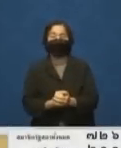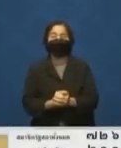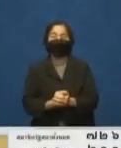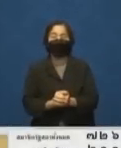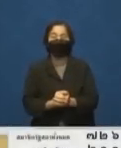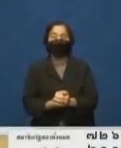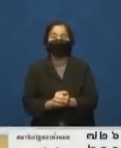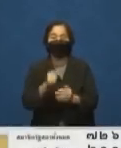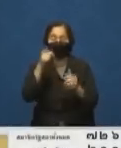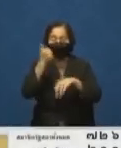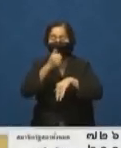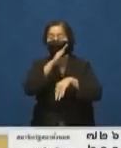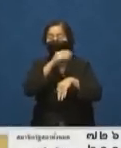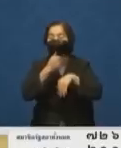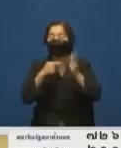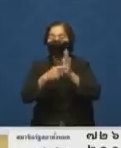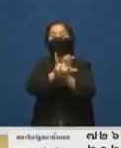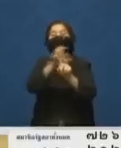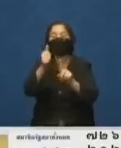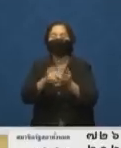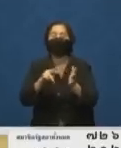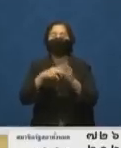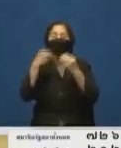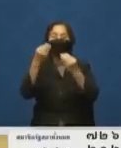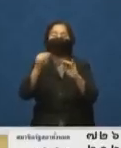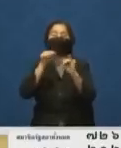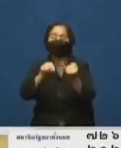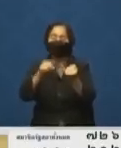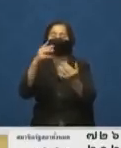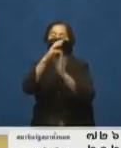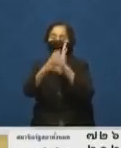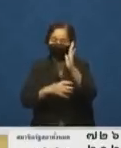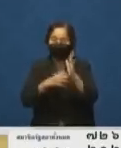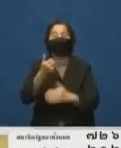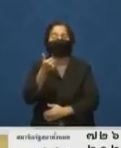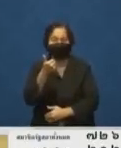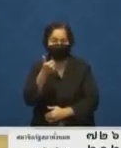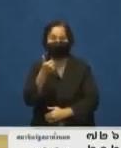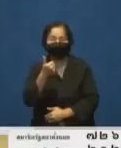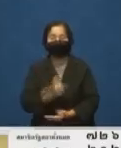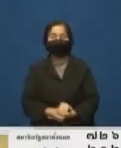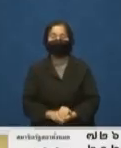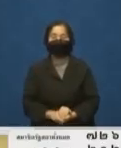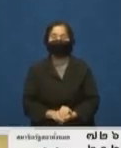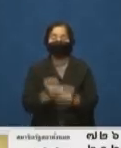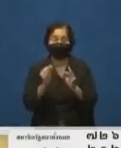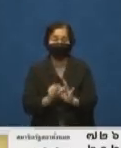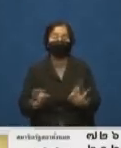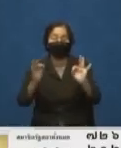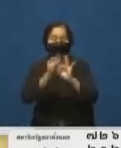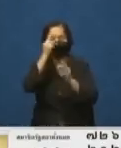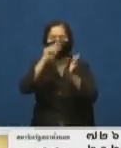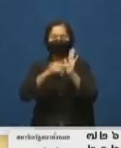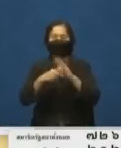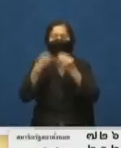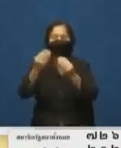5สุดท้ายแล้วไม่มีด ัง นั้นเราก็ถ้าฟังเสียงสวที่มีความหวังดีต่อบ้านต่อเมืองคุณหมอพรทิพย์ร